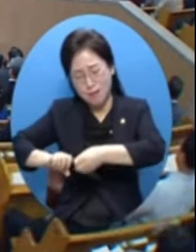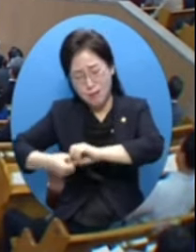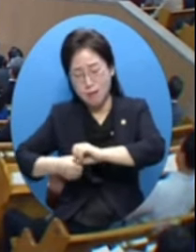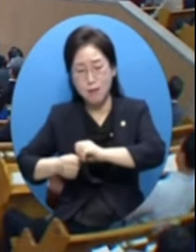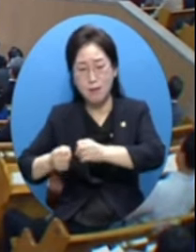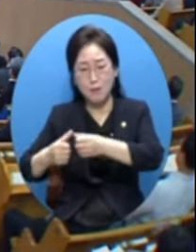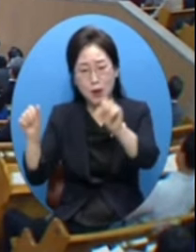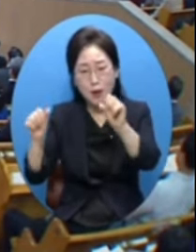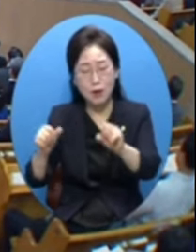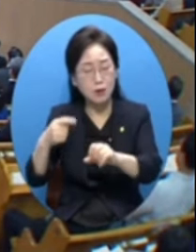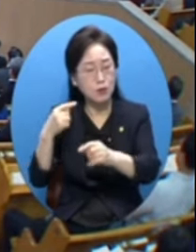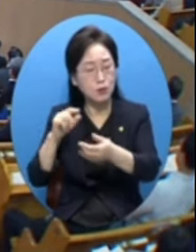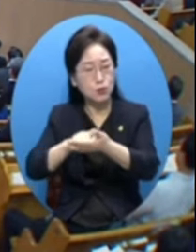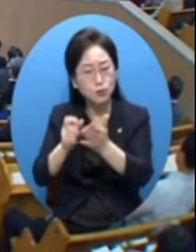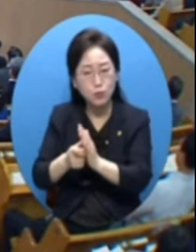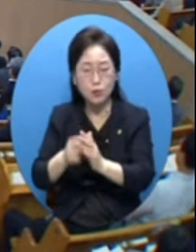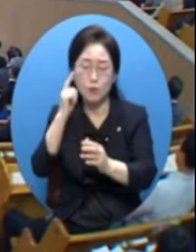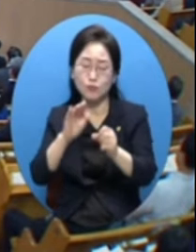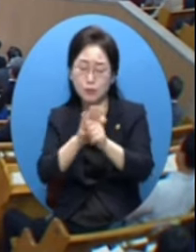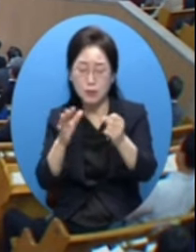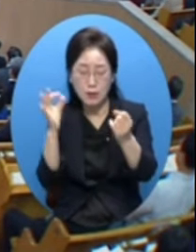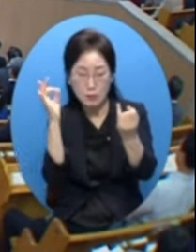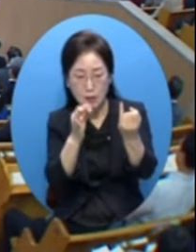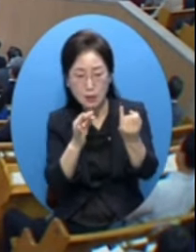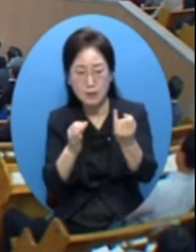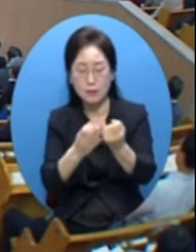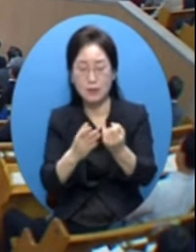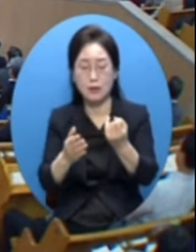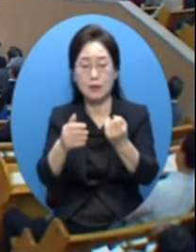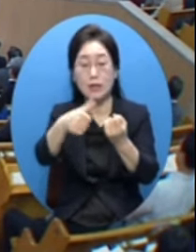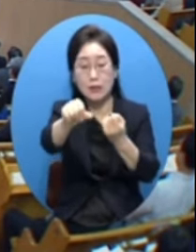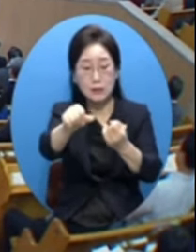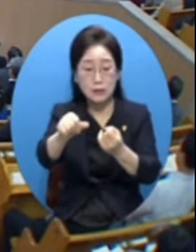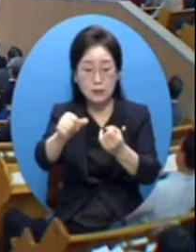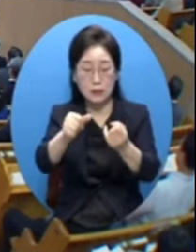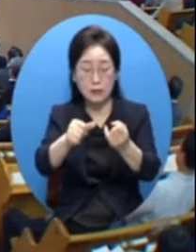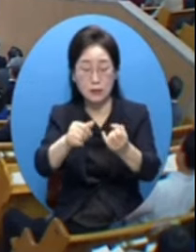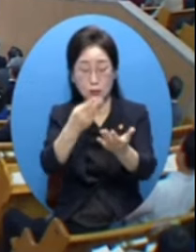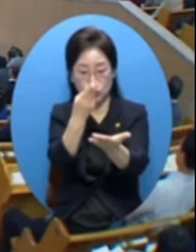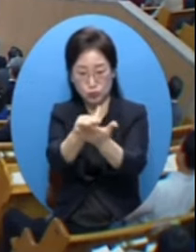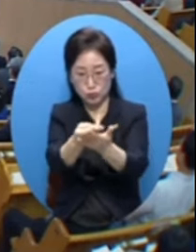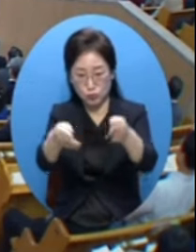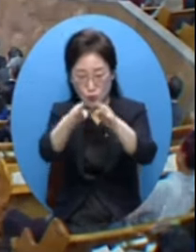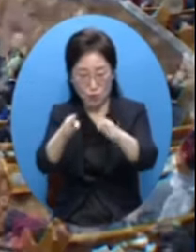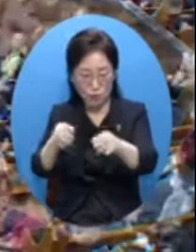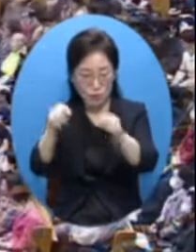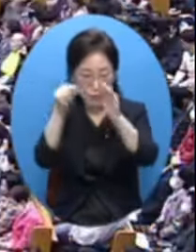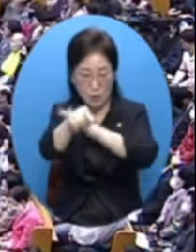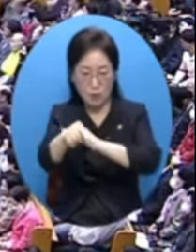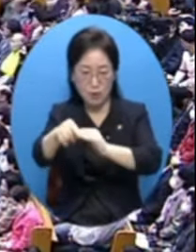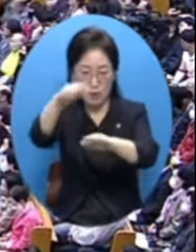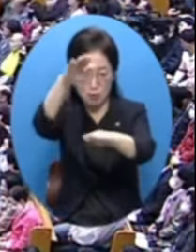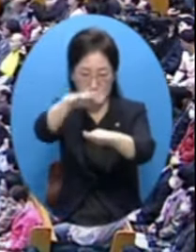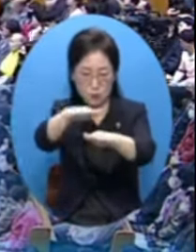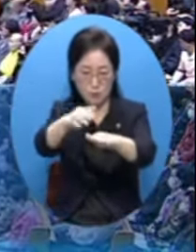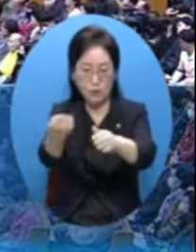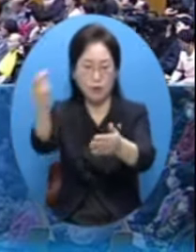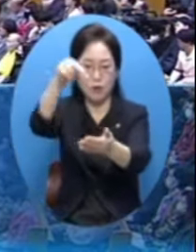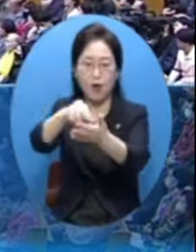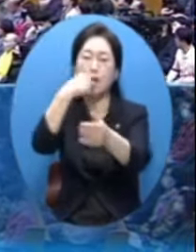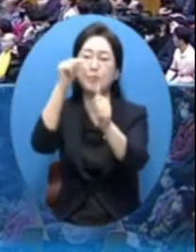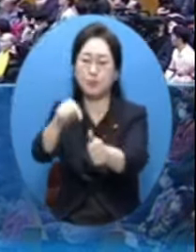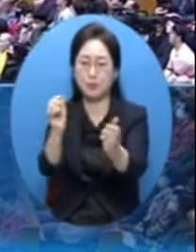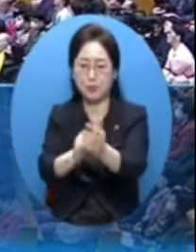불쌍히 보시고 관에게 가까이 가셔서 손을 대시며 일어나라고 명령하십니다. 누가복음 7장